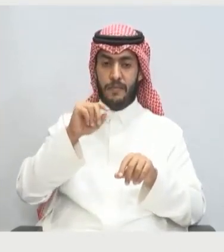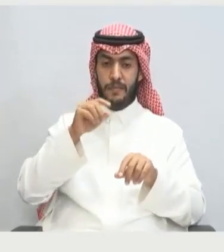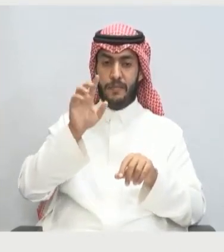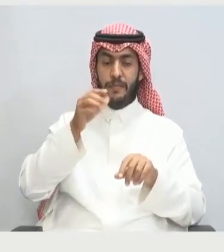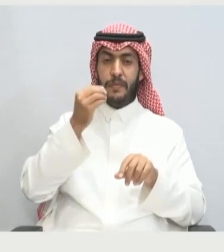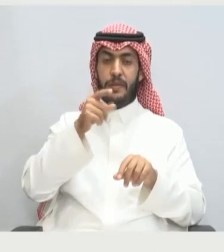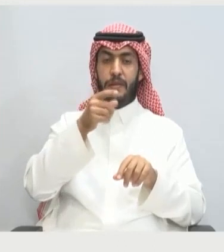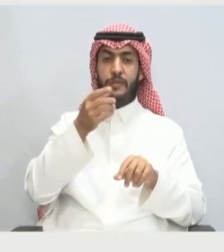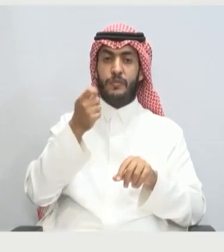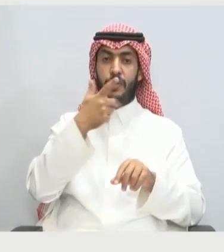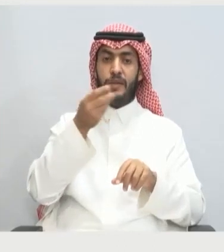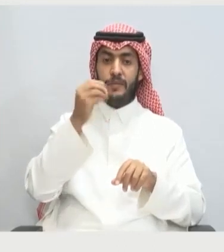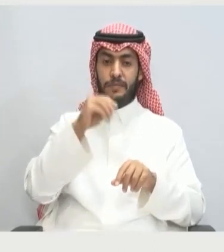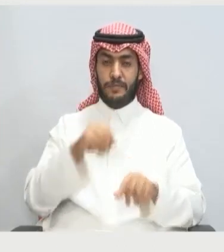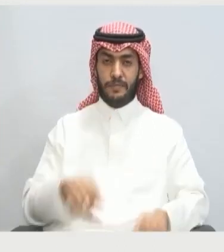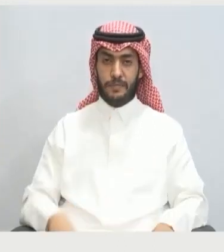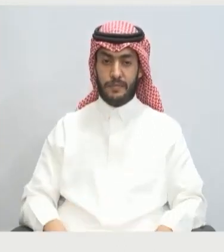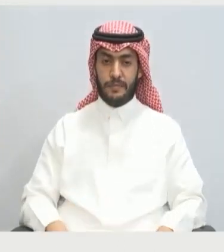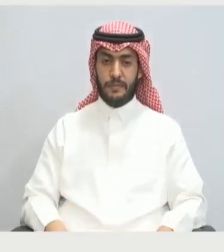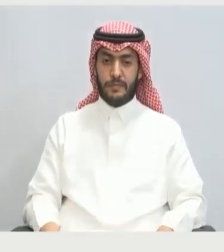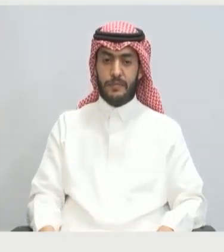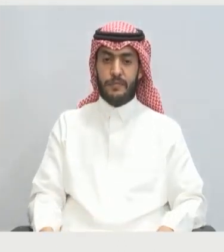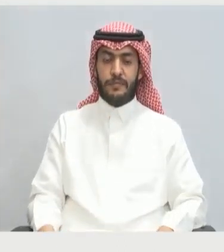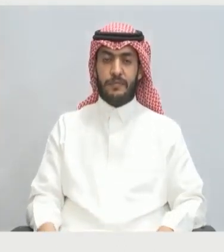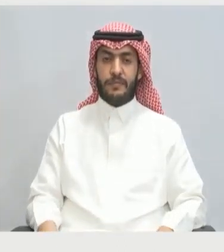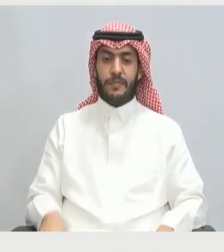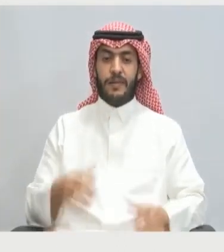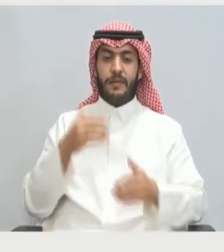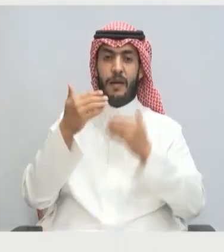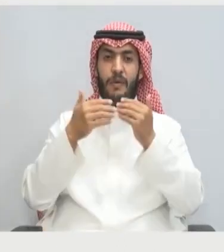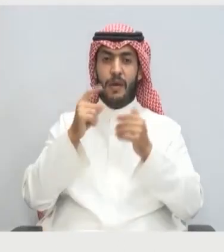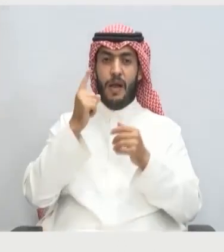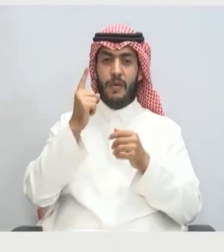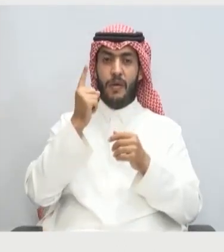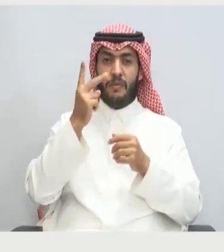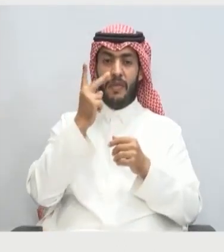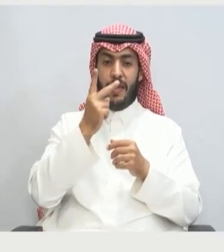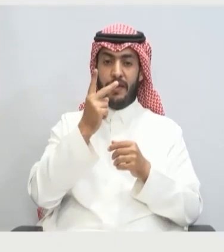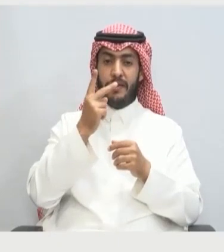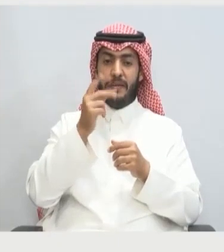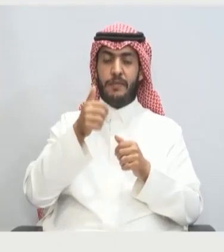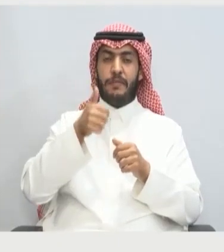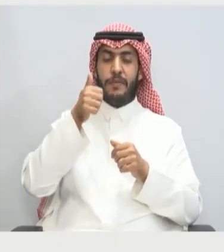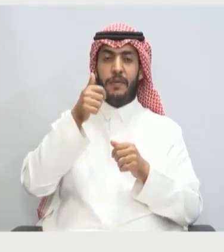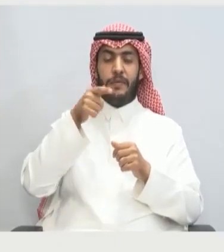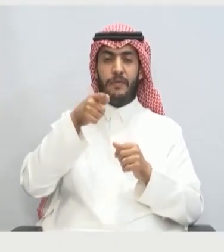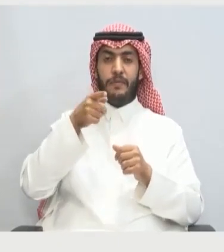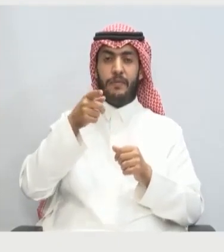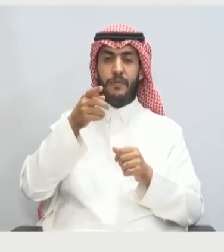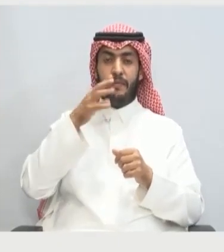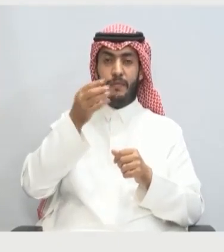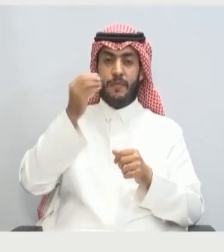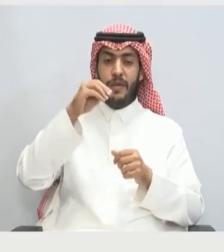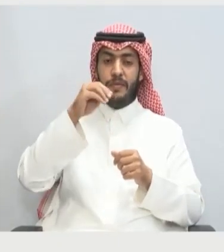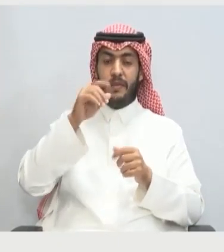اعطتني نفس السرعه اذا بدراسه المحاولتين الاولى والثانيه س سنجد انه عند